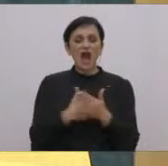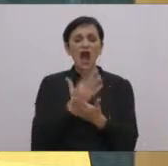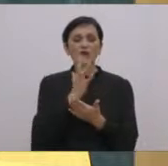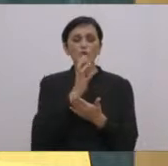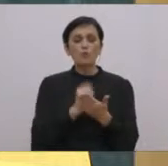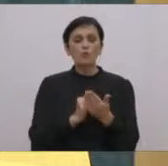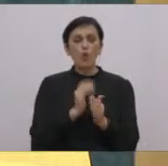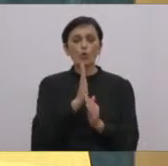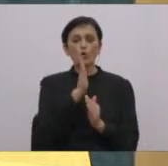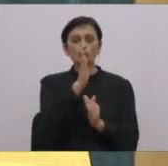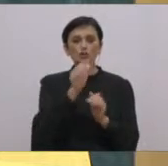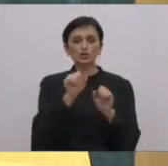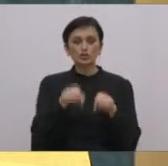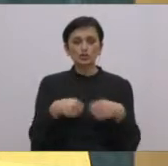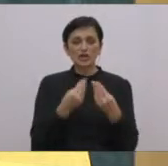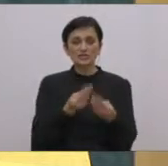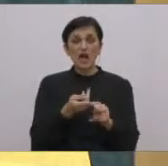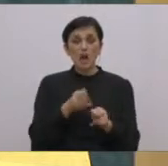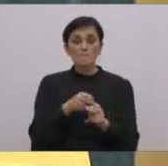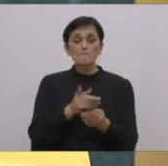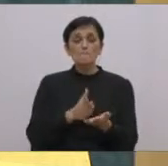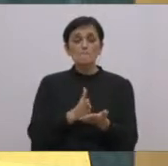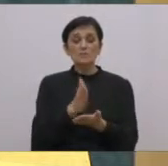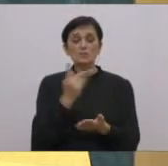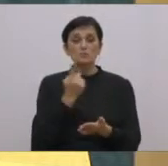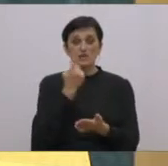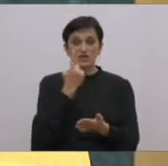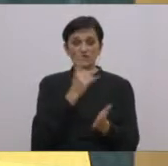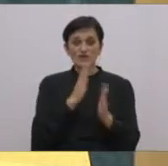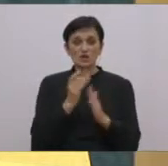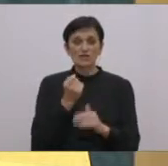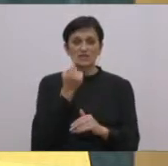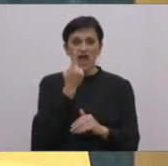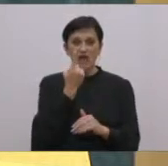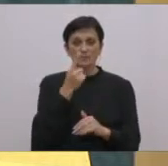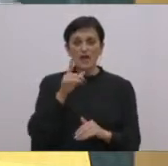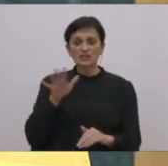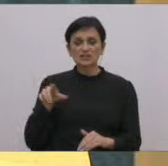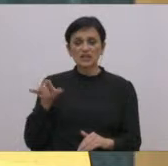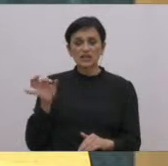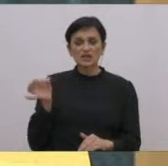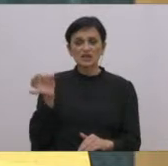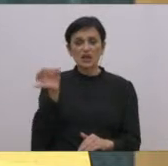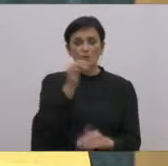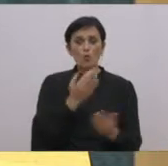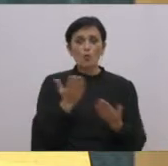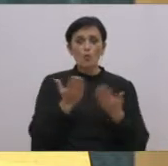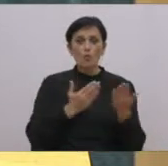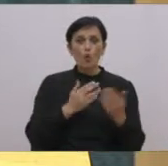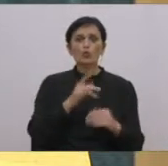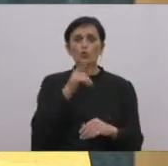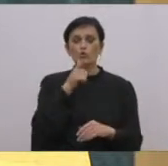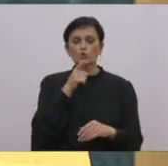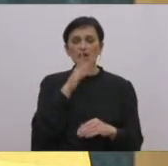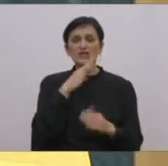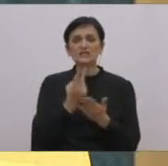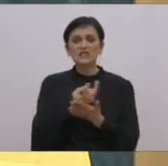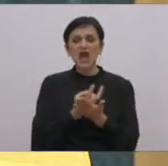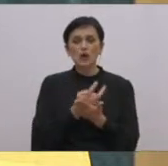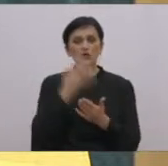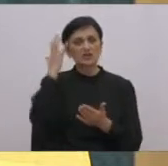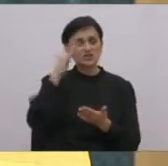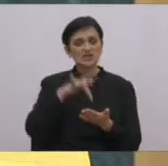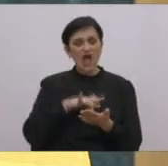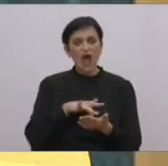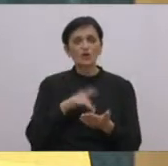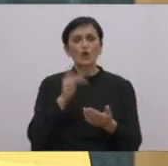პოტენციალს შეძენს. ამ მიმართულებით პირველ ეტაპზე 11 მდებარეობა არის შერჩეული: ბორჯომი, ბაკურიანი, ქუთაისი, წყალტუბო, თელავი,